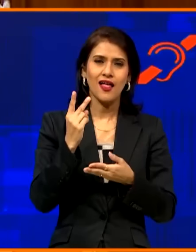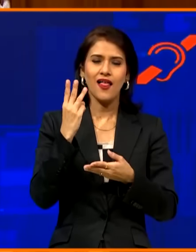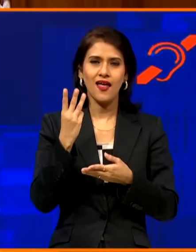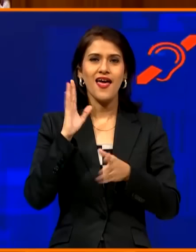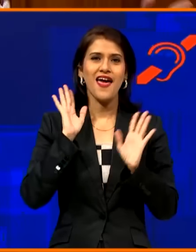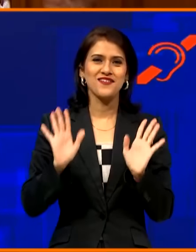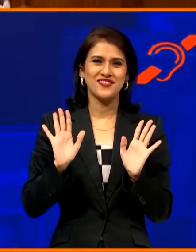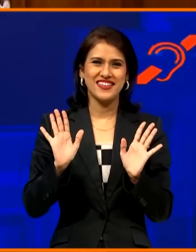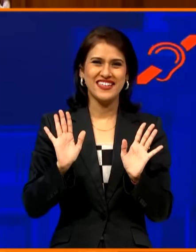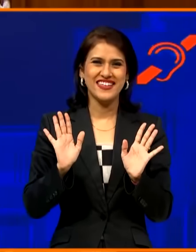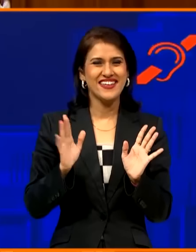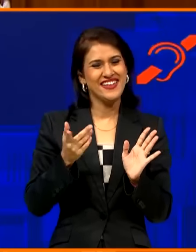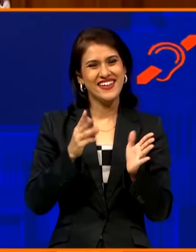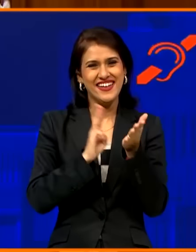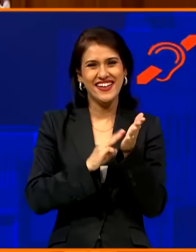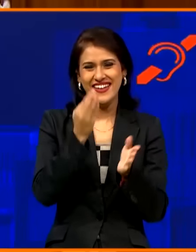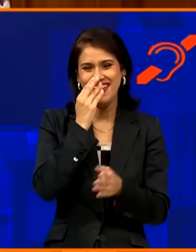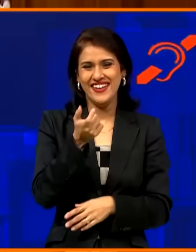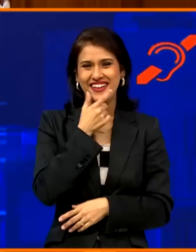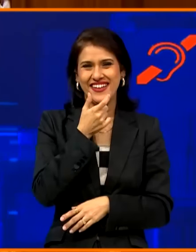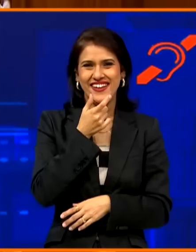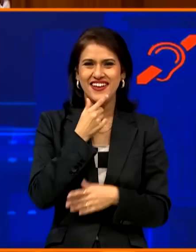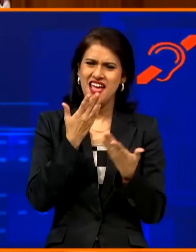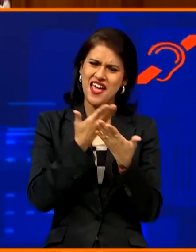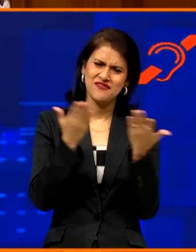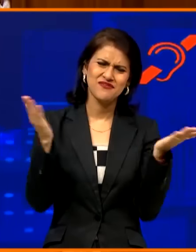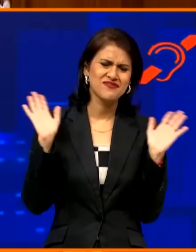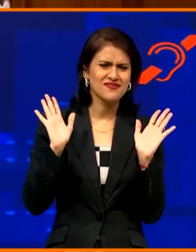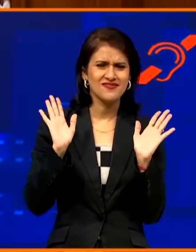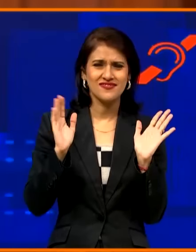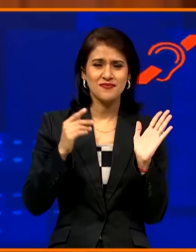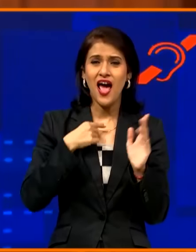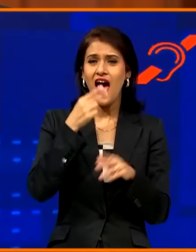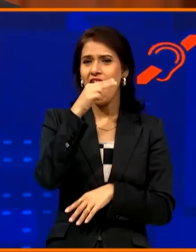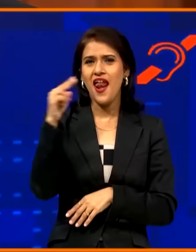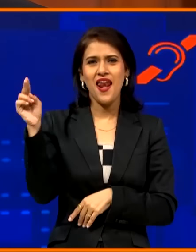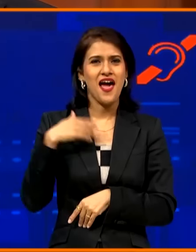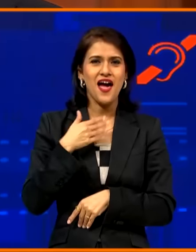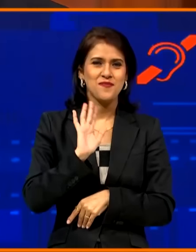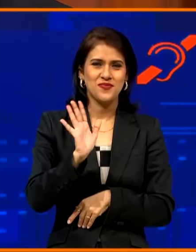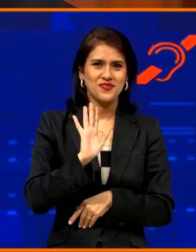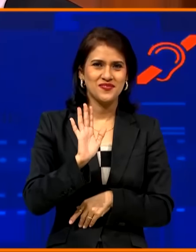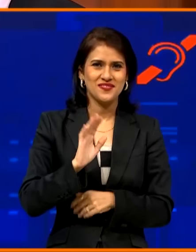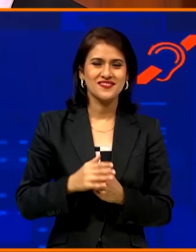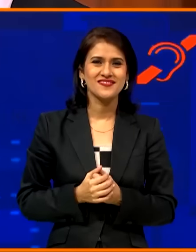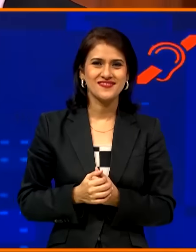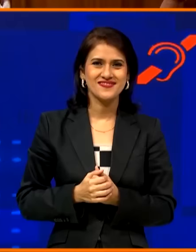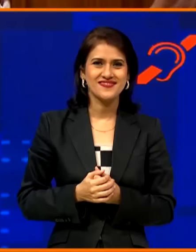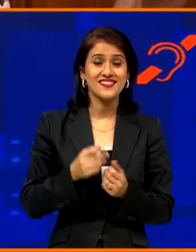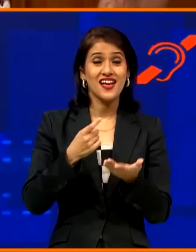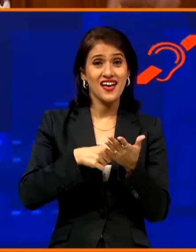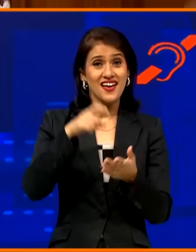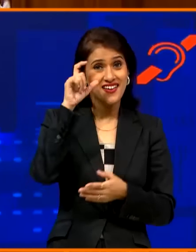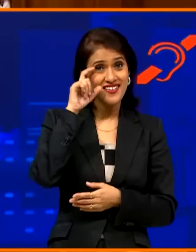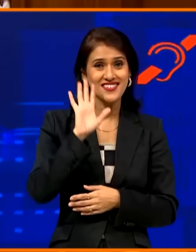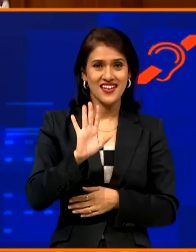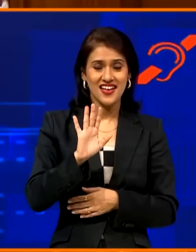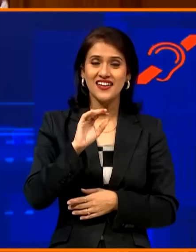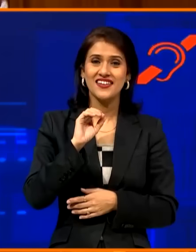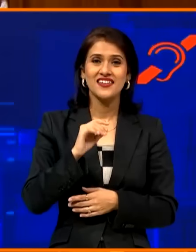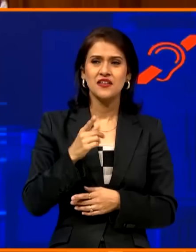है यही हो रहा है तो अब उसका क्या करेंगे आप मुझे नहीं लगता कि लोग इस बात से इफाक करें क्योंकि मेरी तो अक्सर